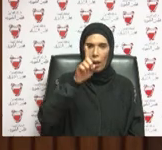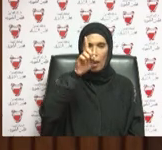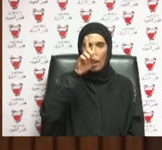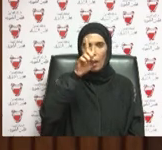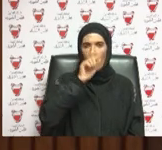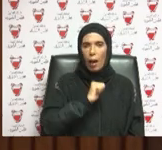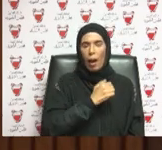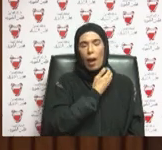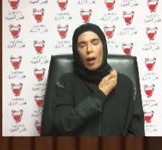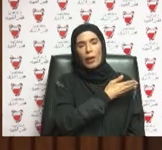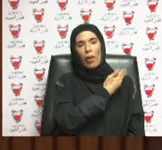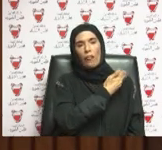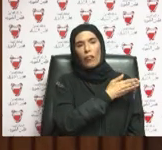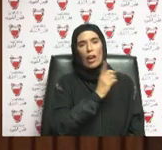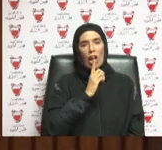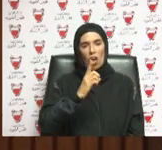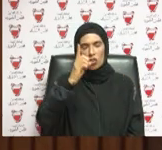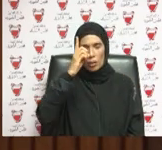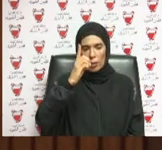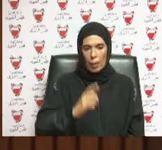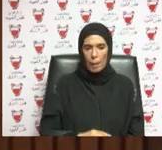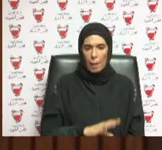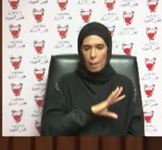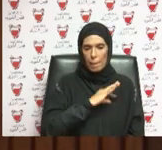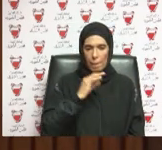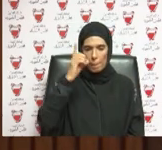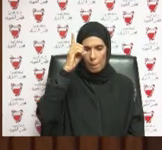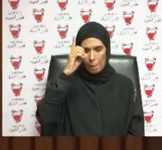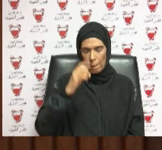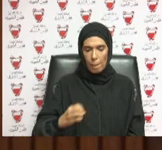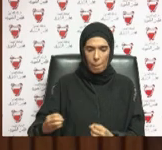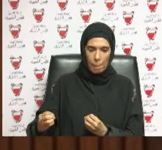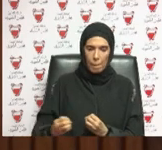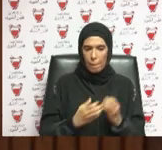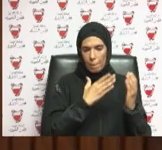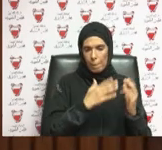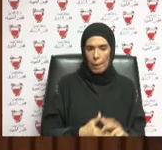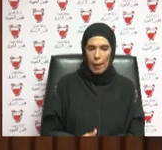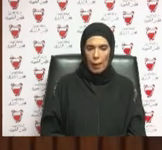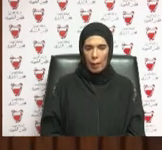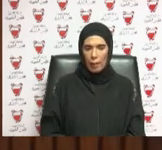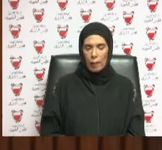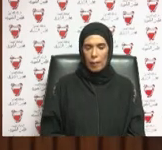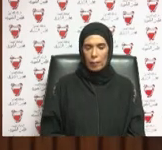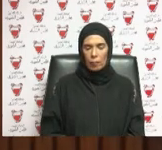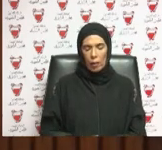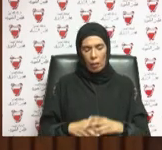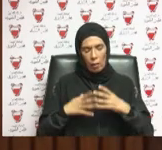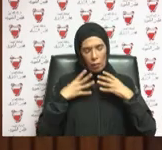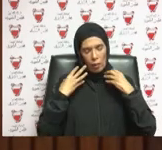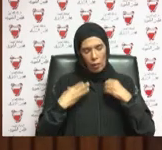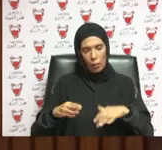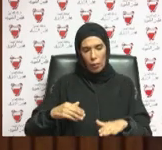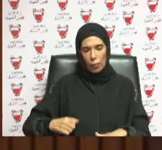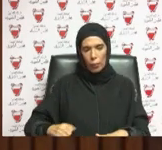الراحل الشيخ خليفة بن سلمان آل خليفة رحمه الله وأسكنه فسيح جناته، والذي فقدت مملكة البحرين